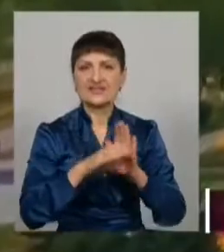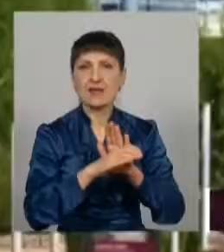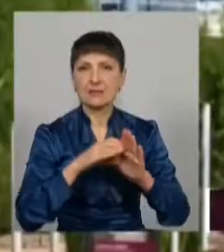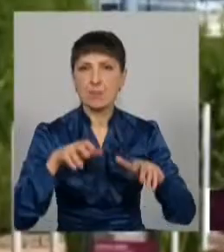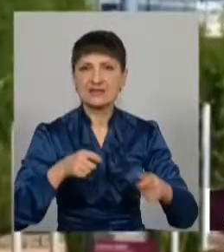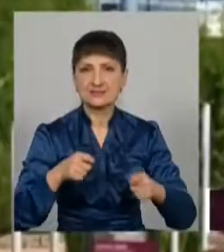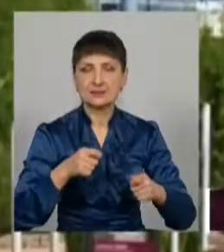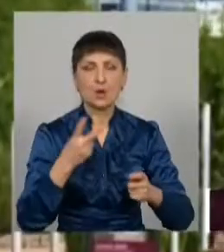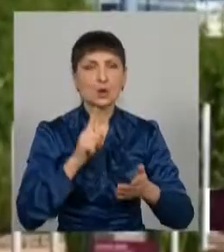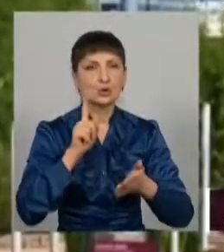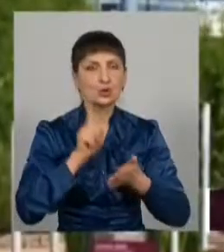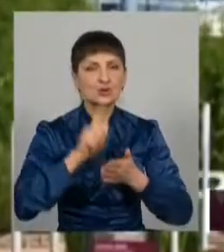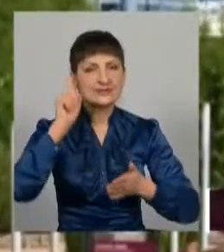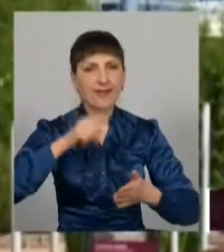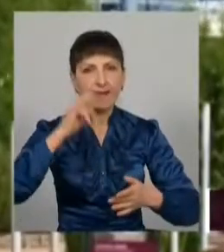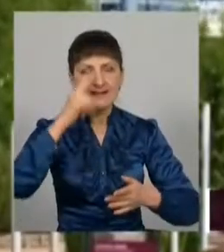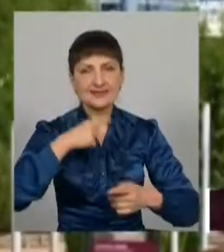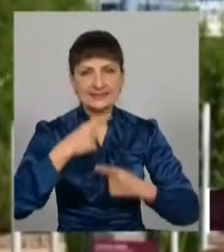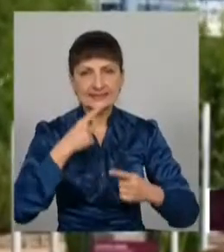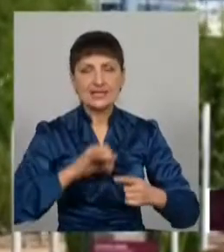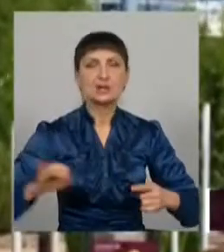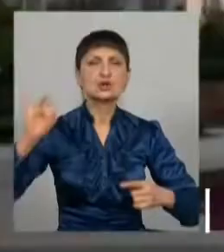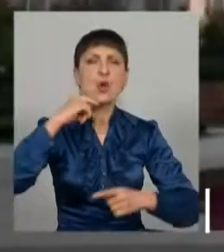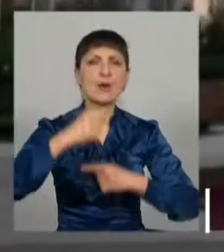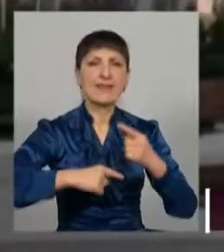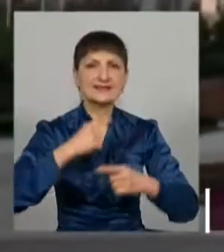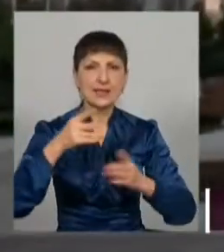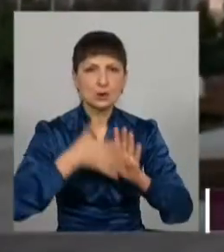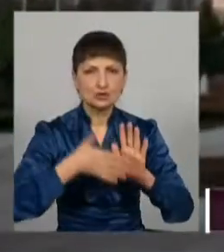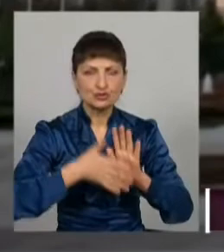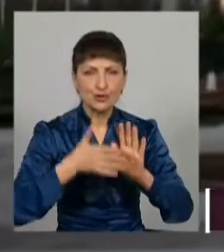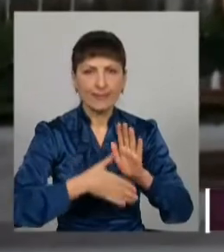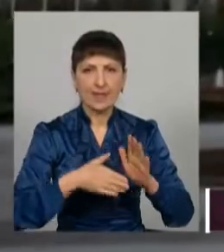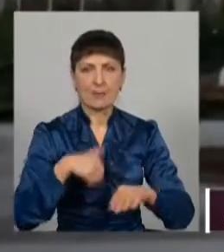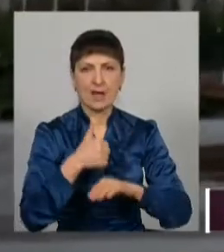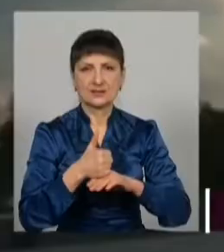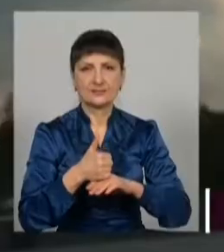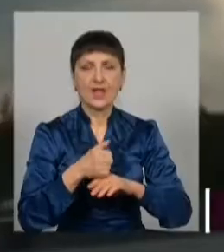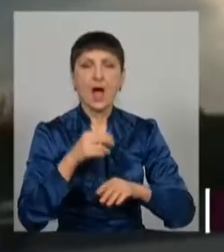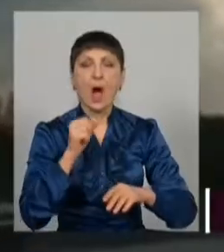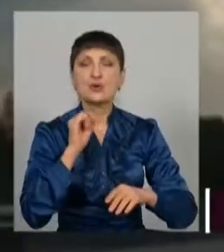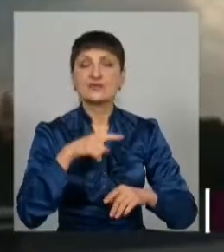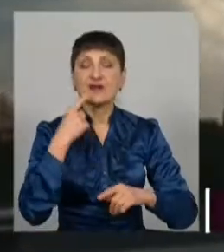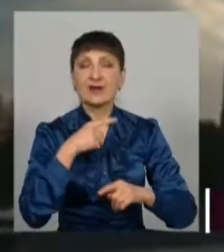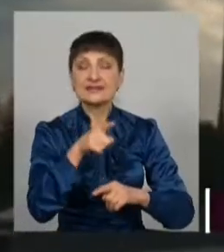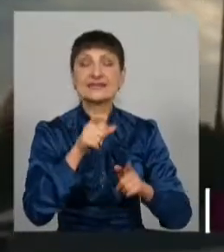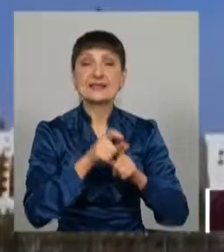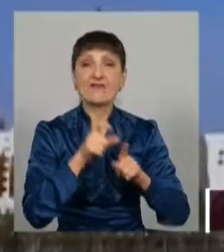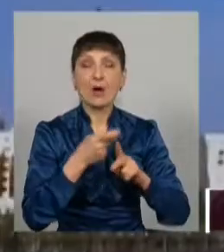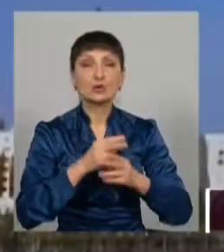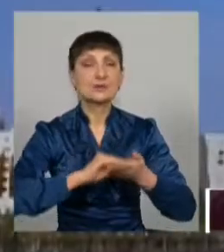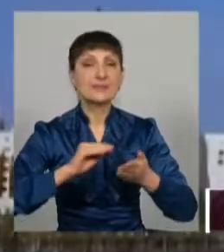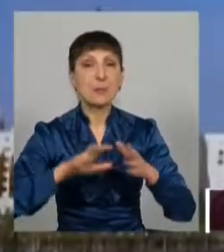языка, исторического наследия предков и суверенитет. Культуролог Мурат Ауэзов считает, что те слова, которые написал